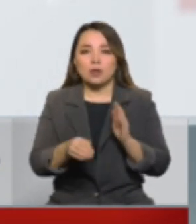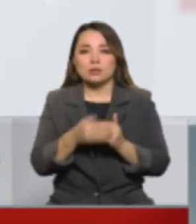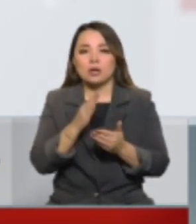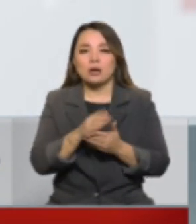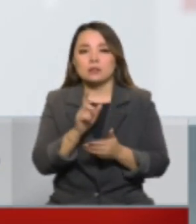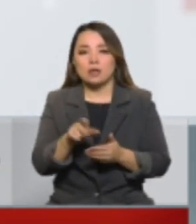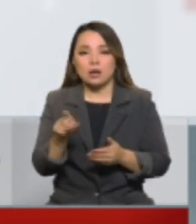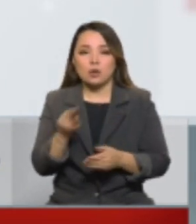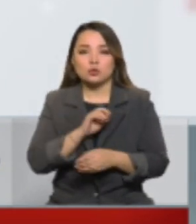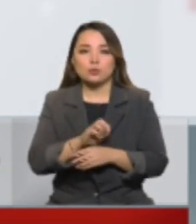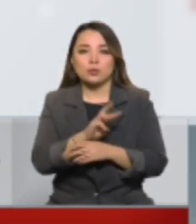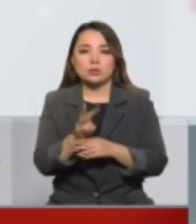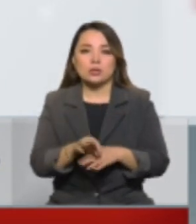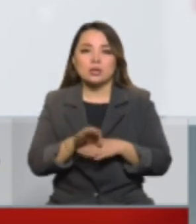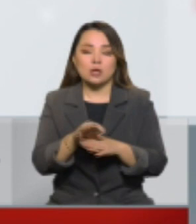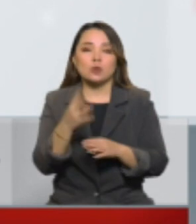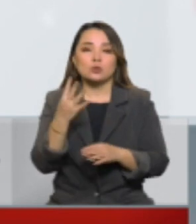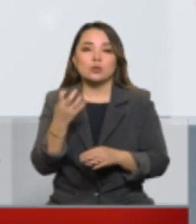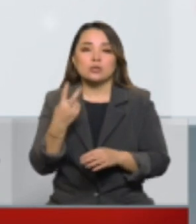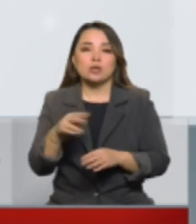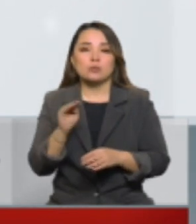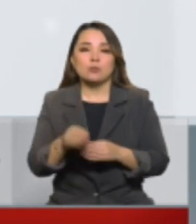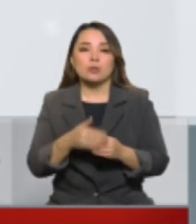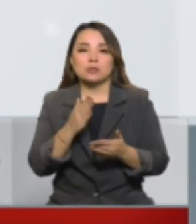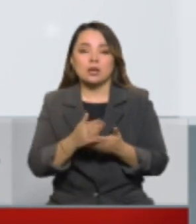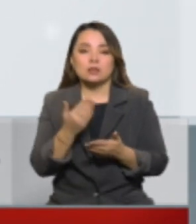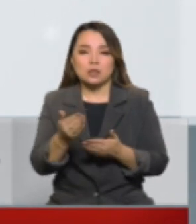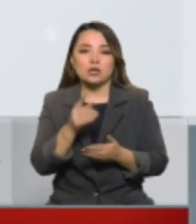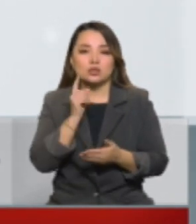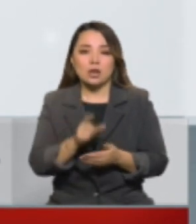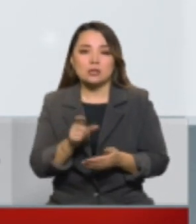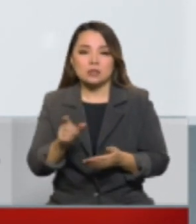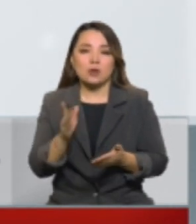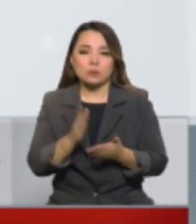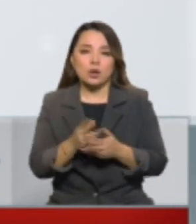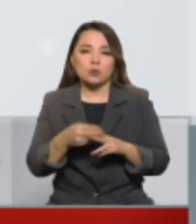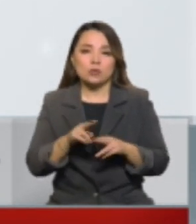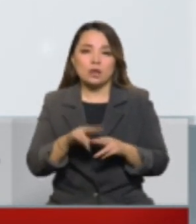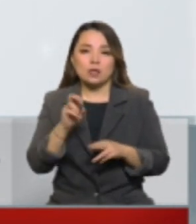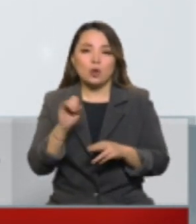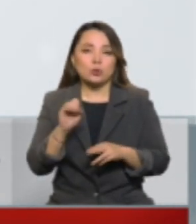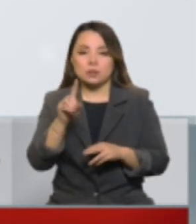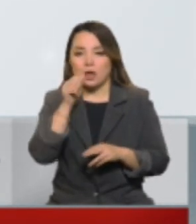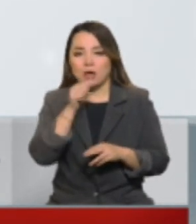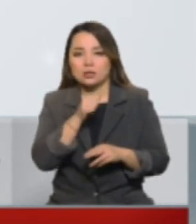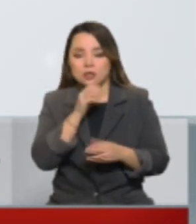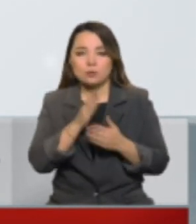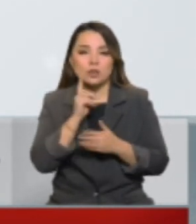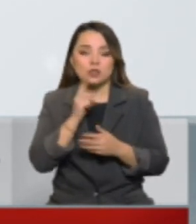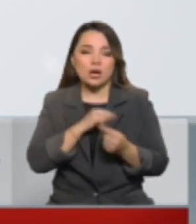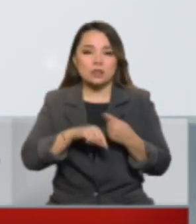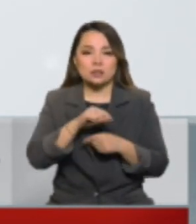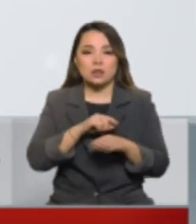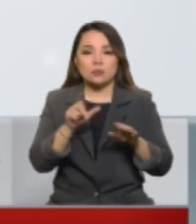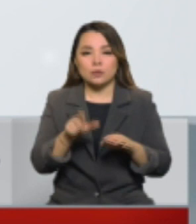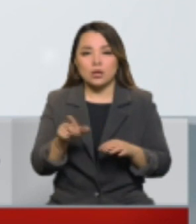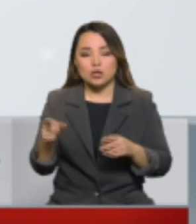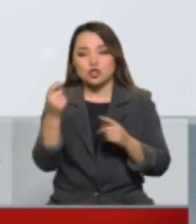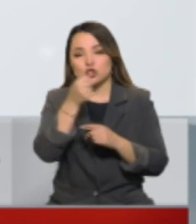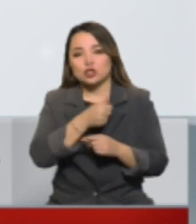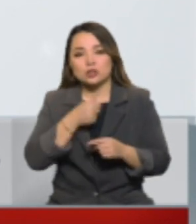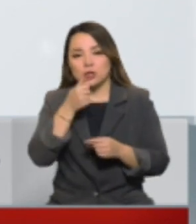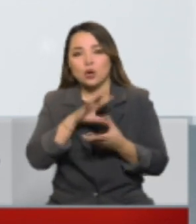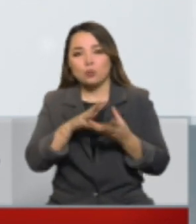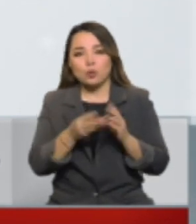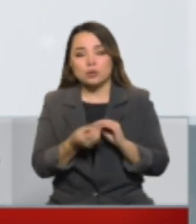адам жұмыспен қамтылды. Оның 420 мыңнан астамы жастар. Биыл наурыз айынан бастап жас кәсіпкерлерге жылдық